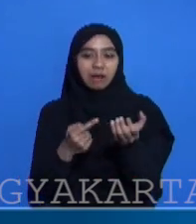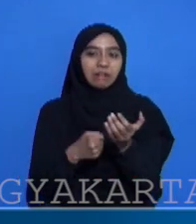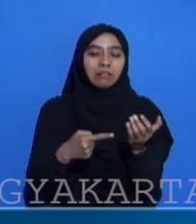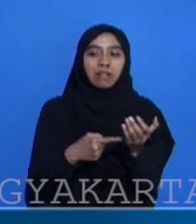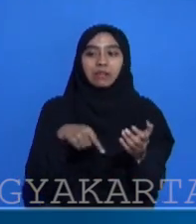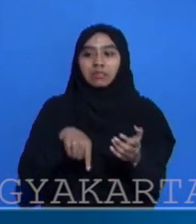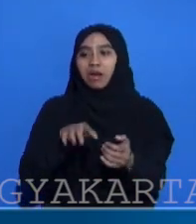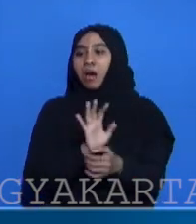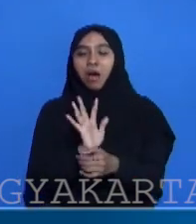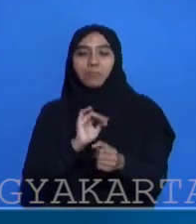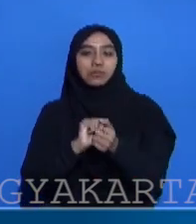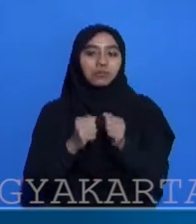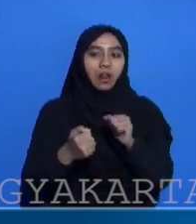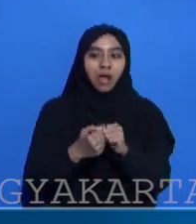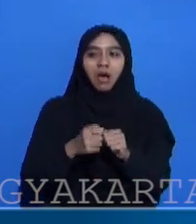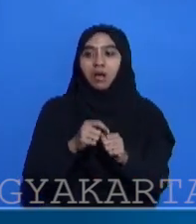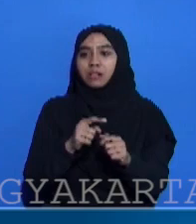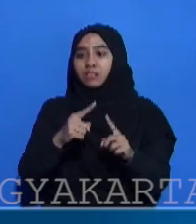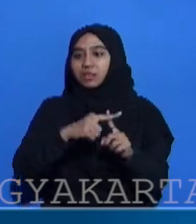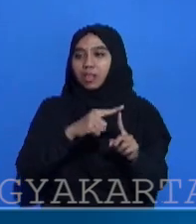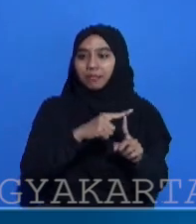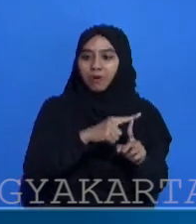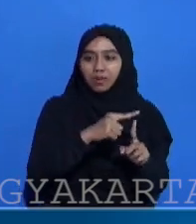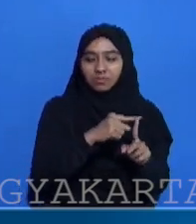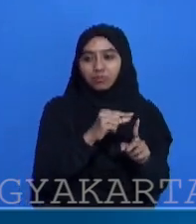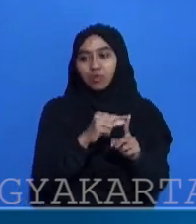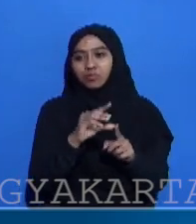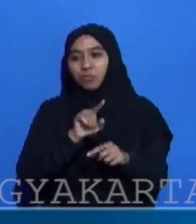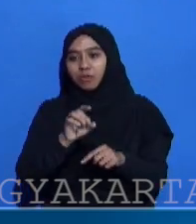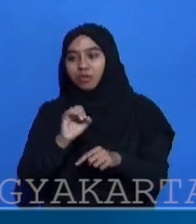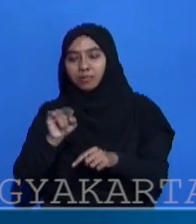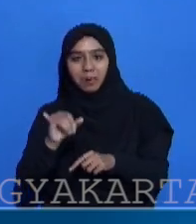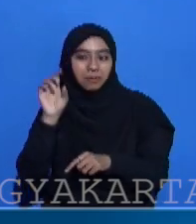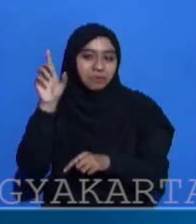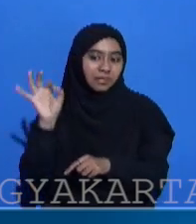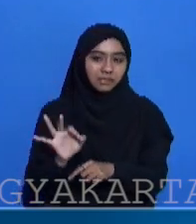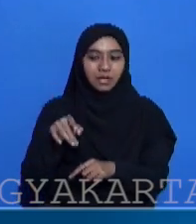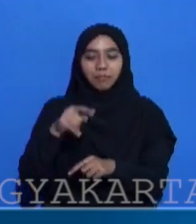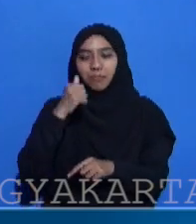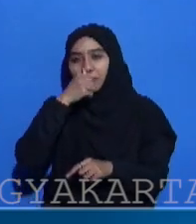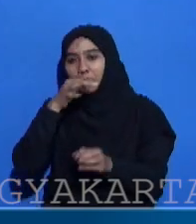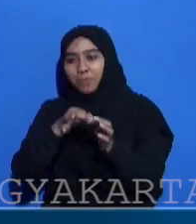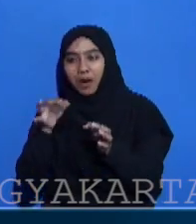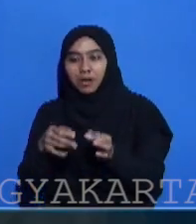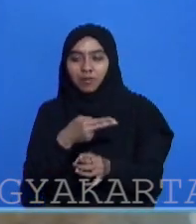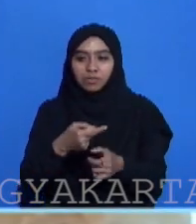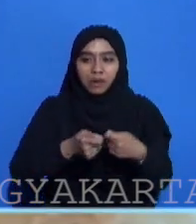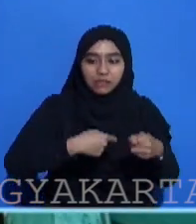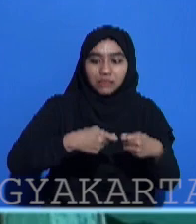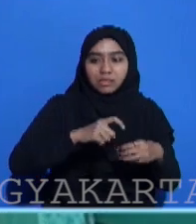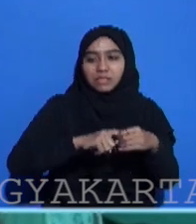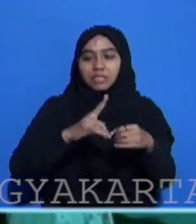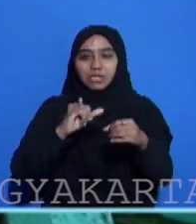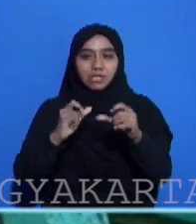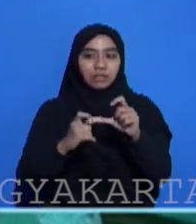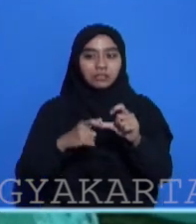tak mempermasalahkan adanya tarif pajak sebesar 0,3% yang dikeluarkan Bank Indonesia dalam setiap transaksi QRIS. Selain besaran